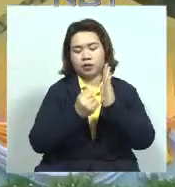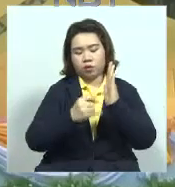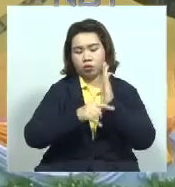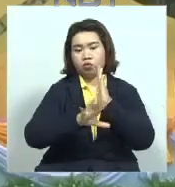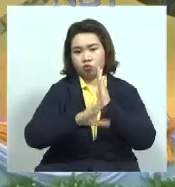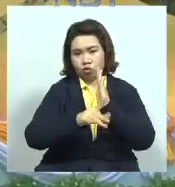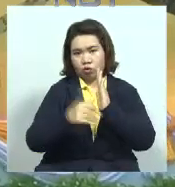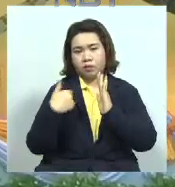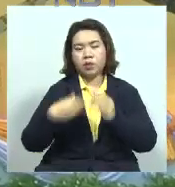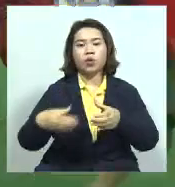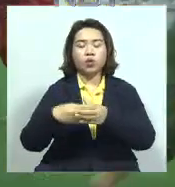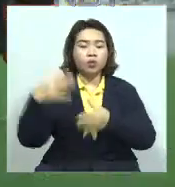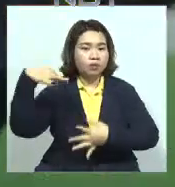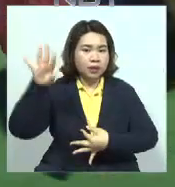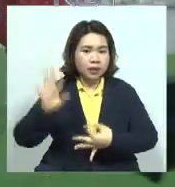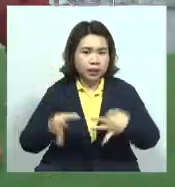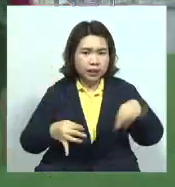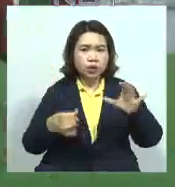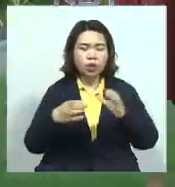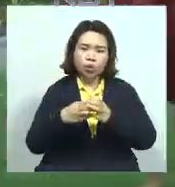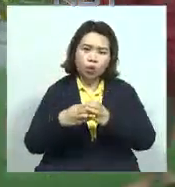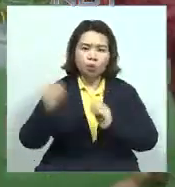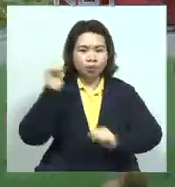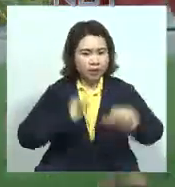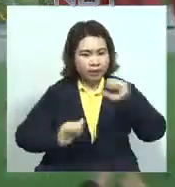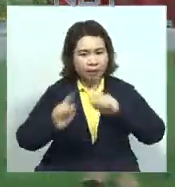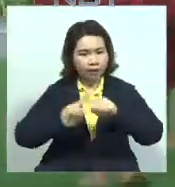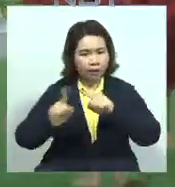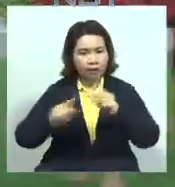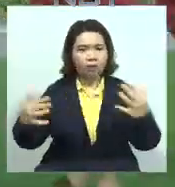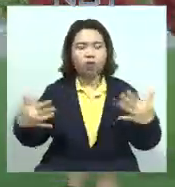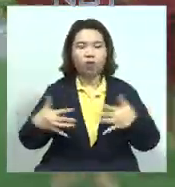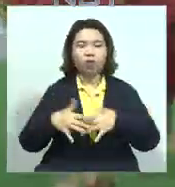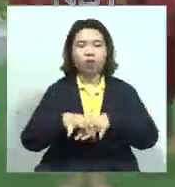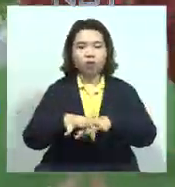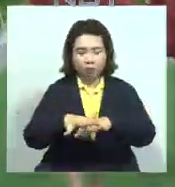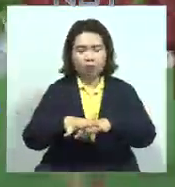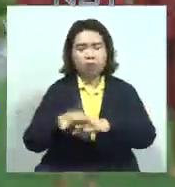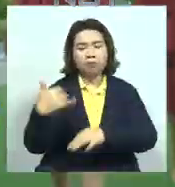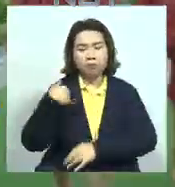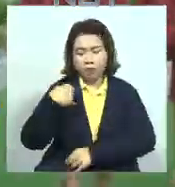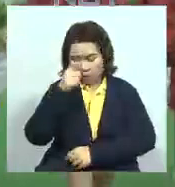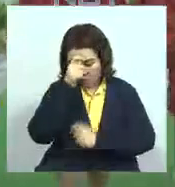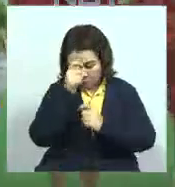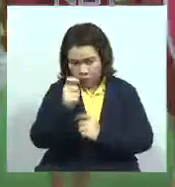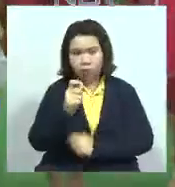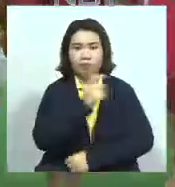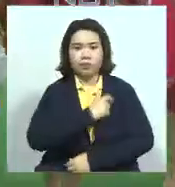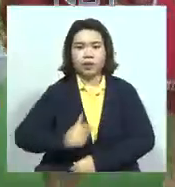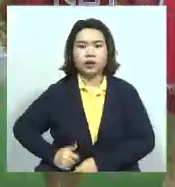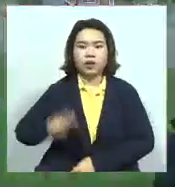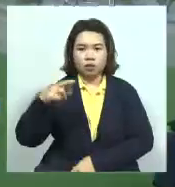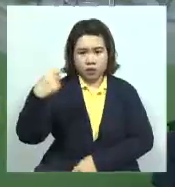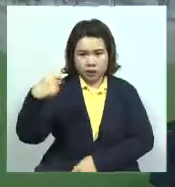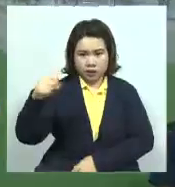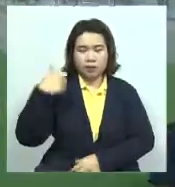ครับคณะนาฏศิลป์และเหล่านักแสดงร่วมแสดงออกถึงความจงรักภักดีและสำนึกในพระมหากรุณาธิคุณในงานม